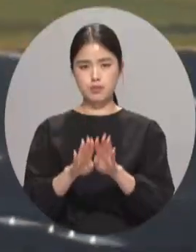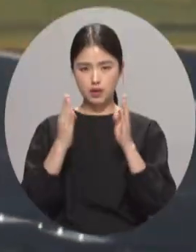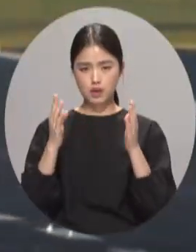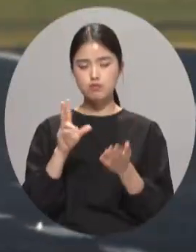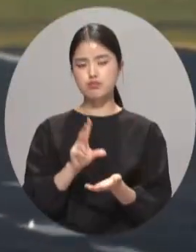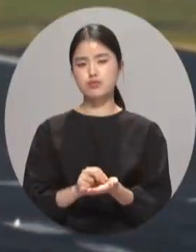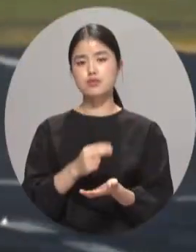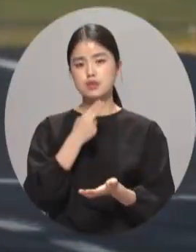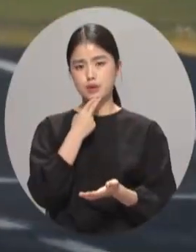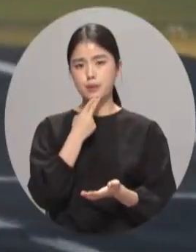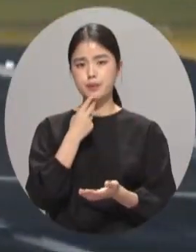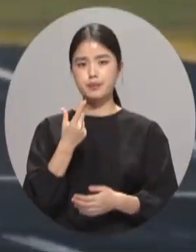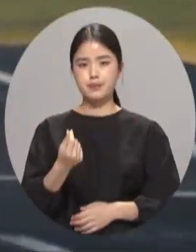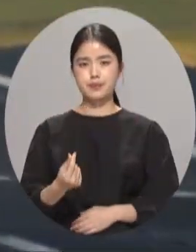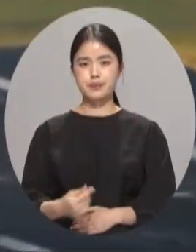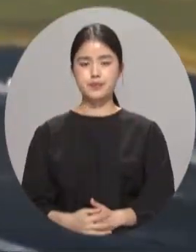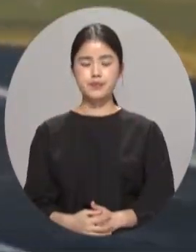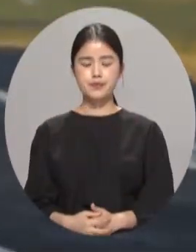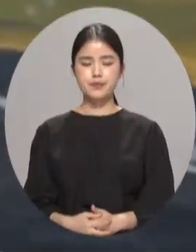차질이 없을 것이라고 내다봤습니다